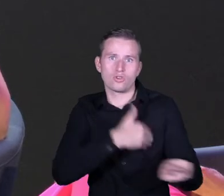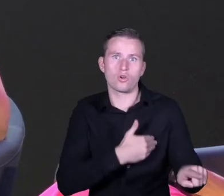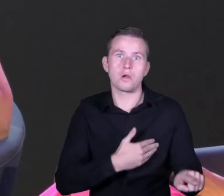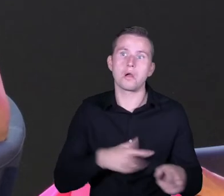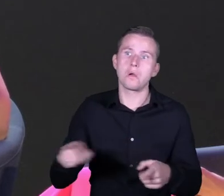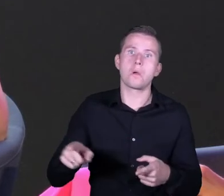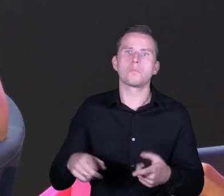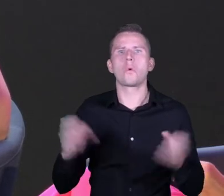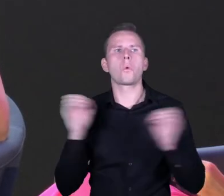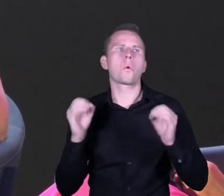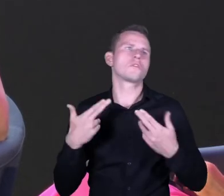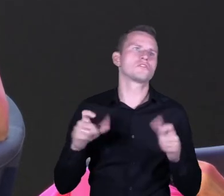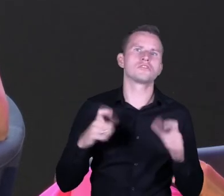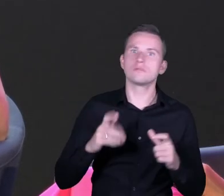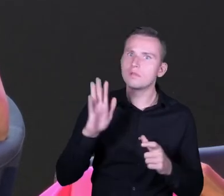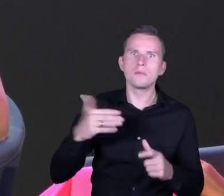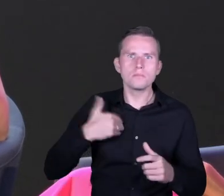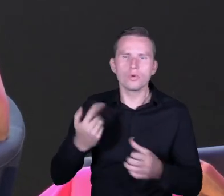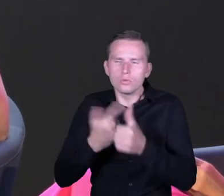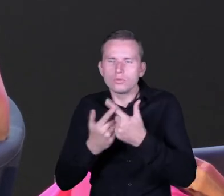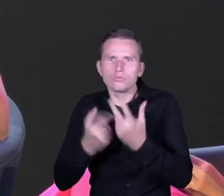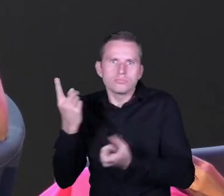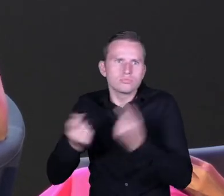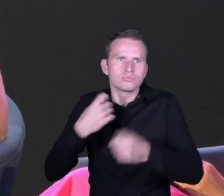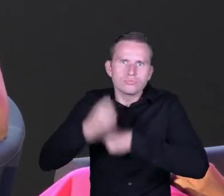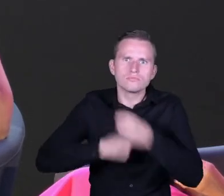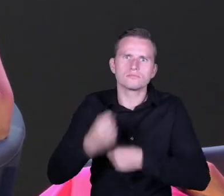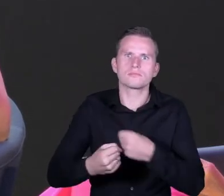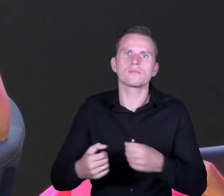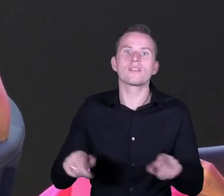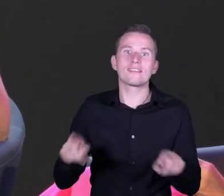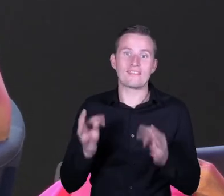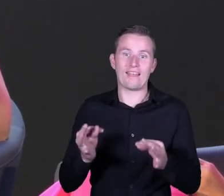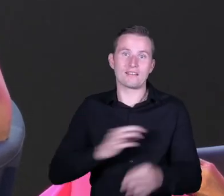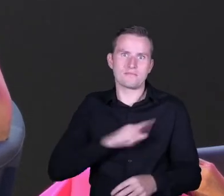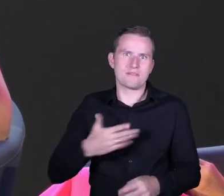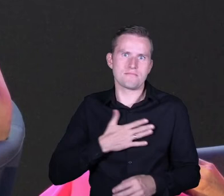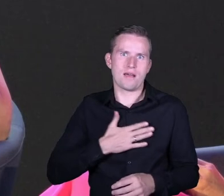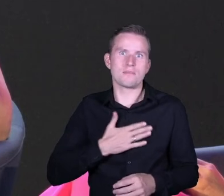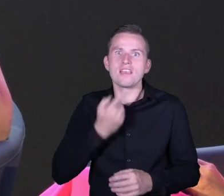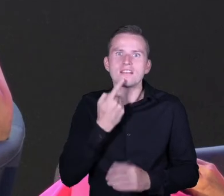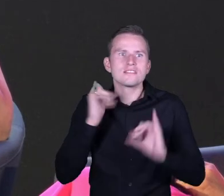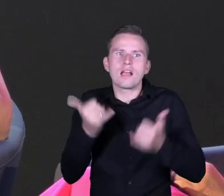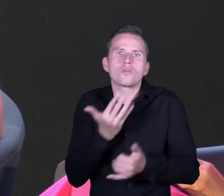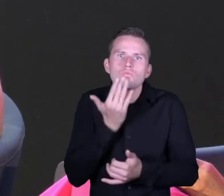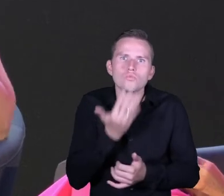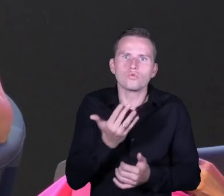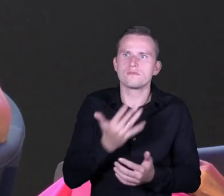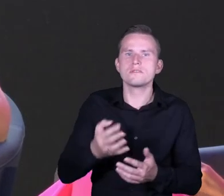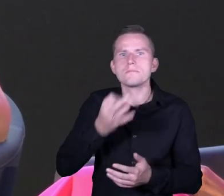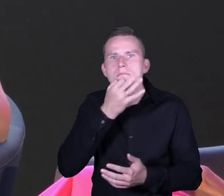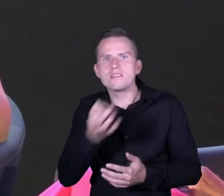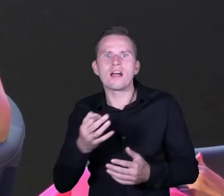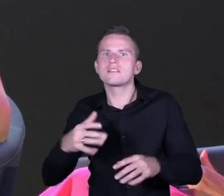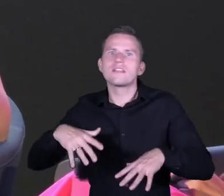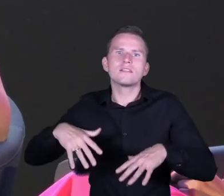bardzo mieli język, żeby o nich mówić wtedy, w tym 2003 roku. A teraz go mamy i jak mówić pytanie na